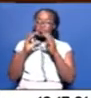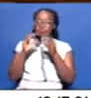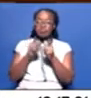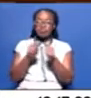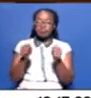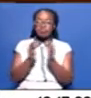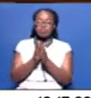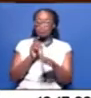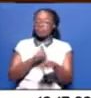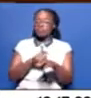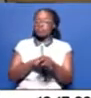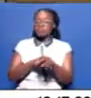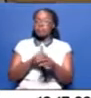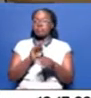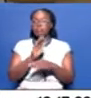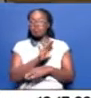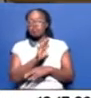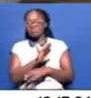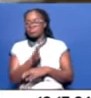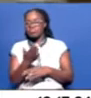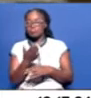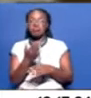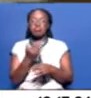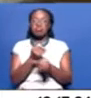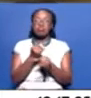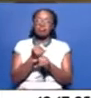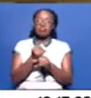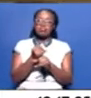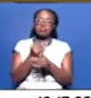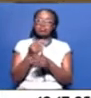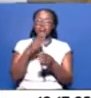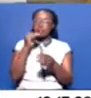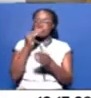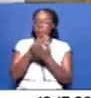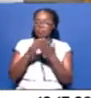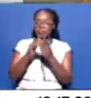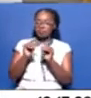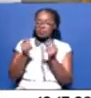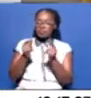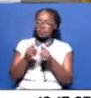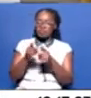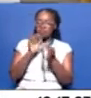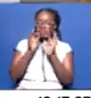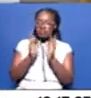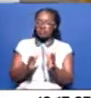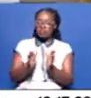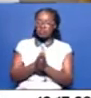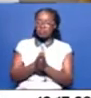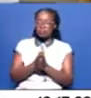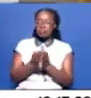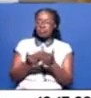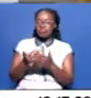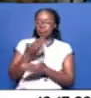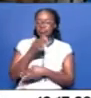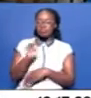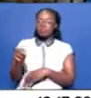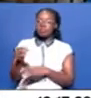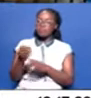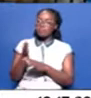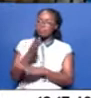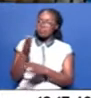wake wa ziada kazini, anazungumza kwa niaba ya wenzake kama mkalimani. Machoni mwa Meng, mwanzoni kupata